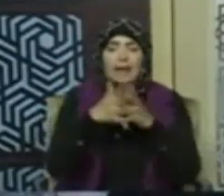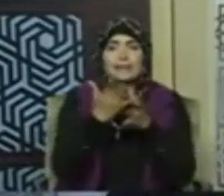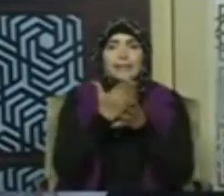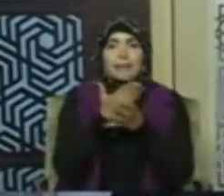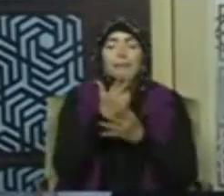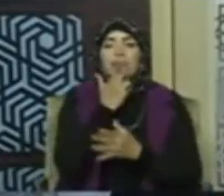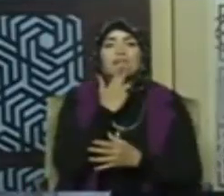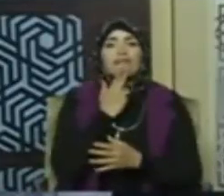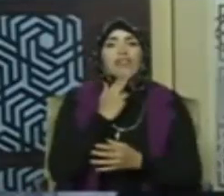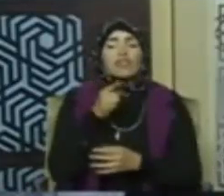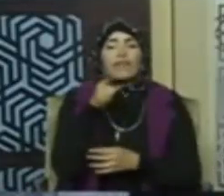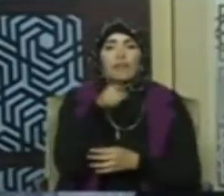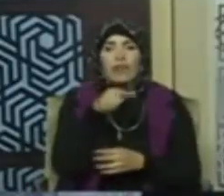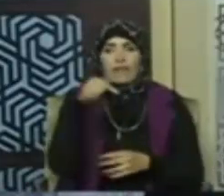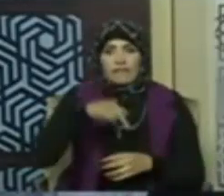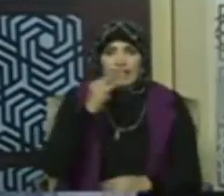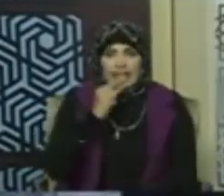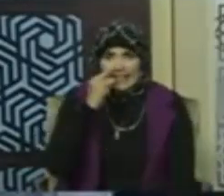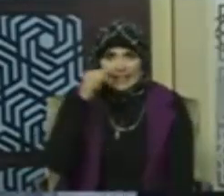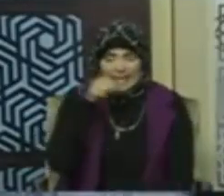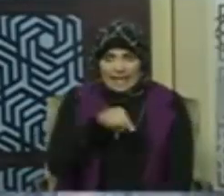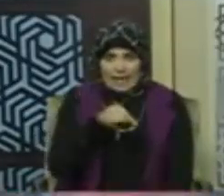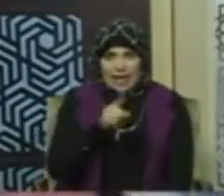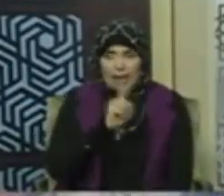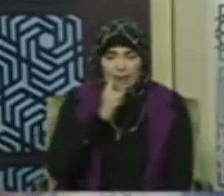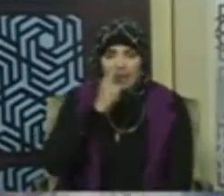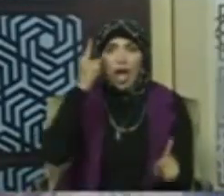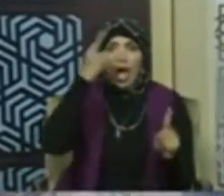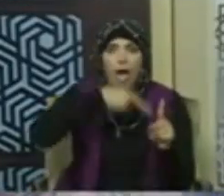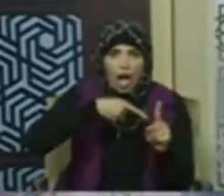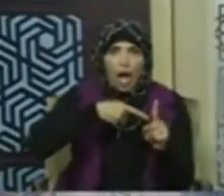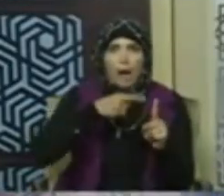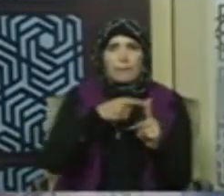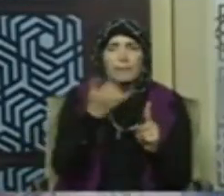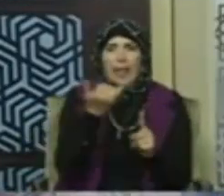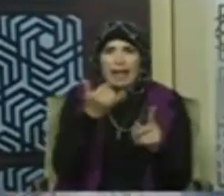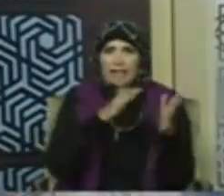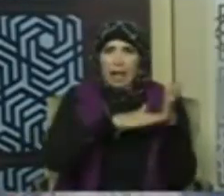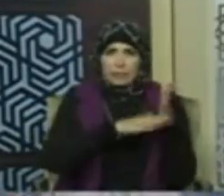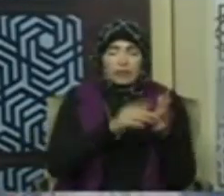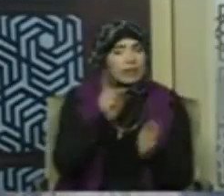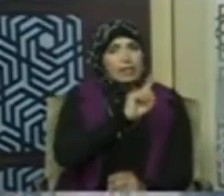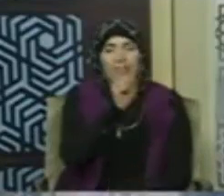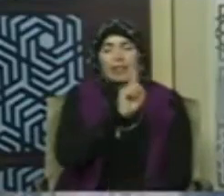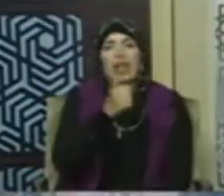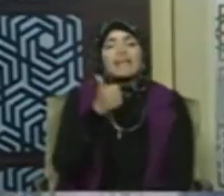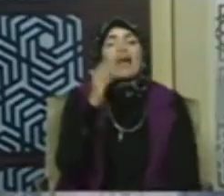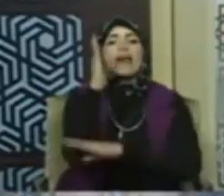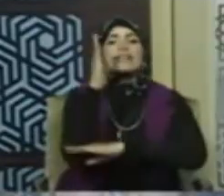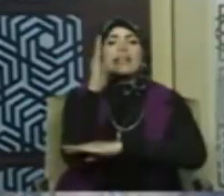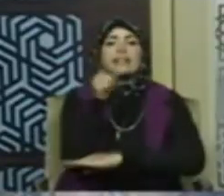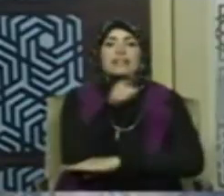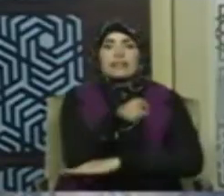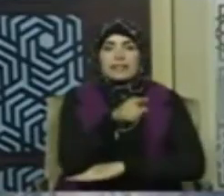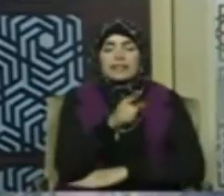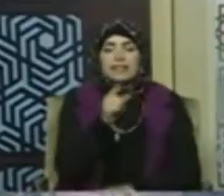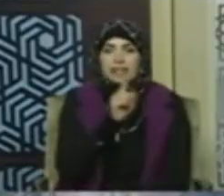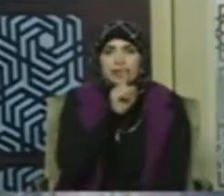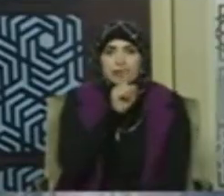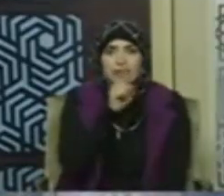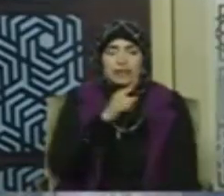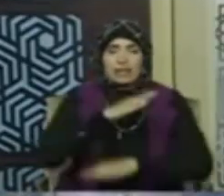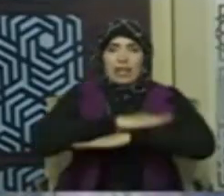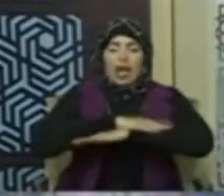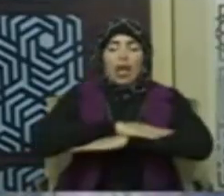ديننا ليست أمرا ثانويا ولا أمرا هامشيا، وليست مجرد قيمة